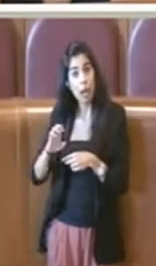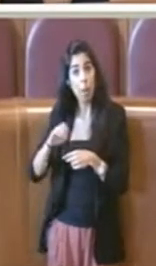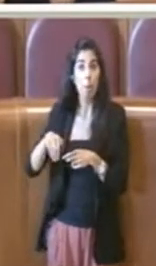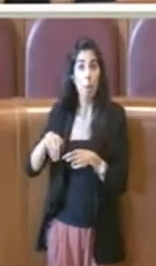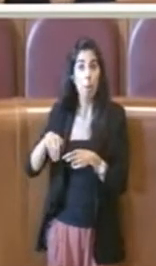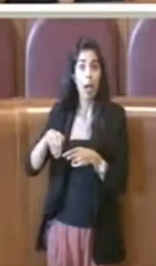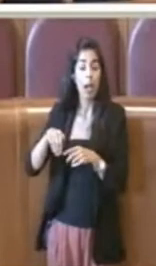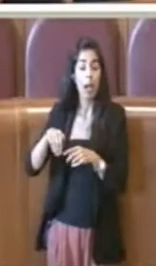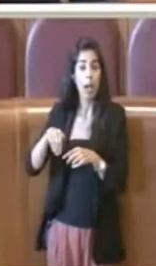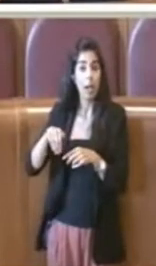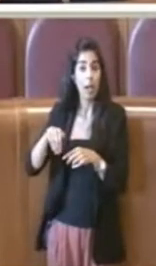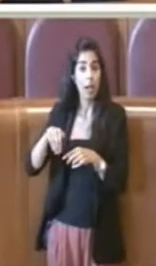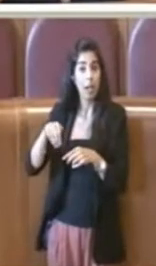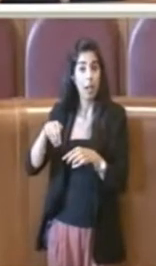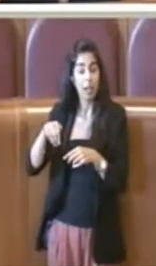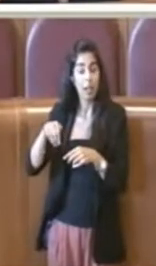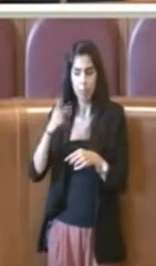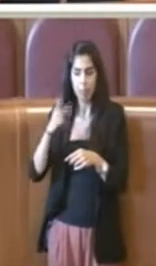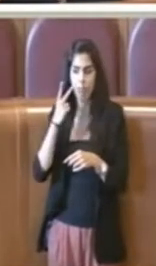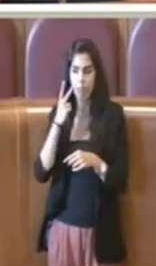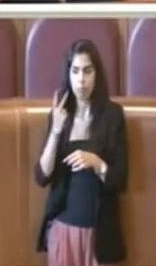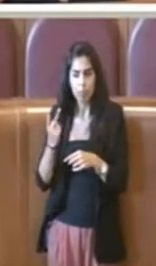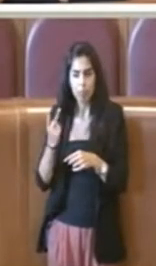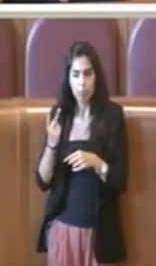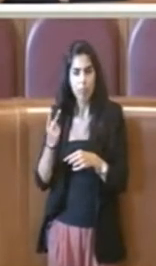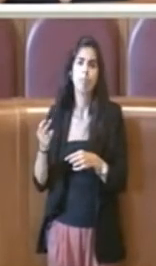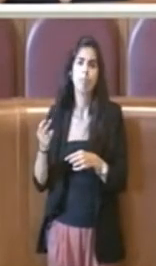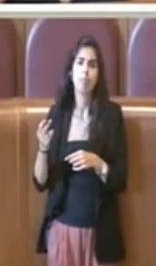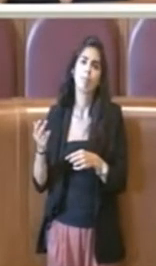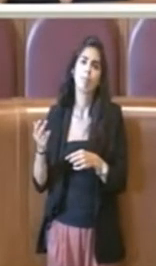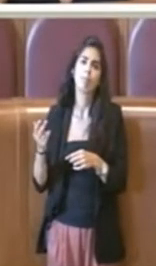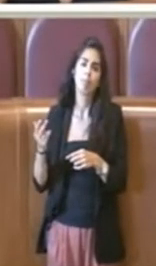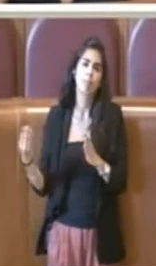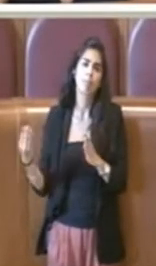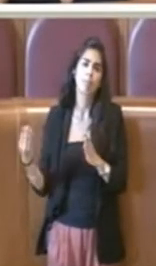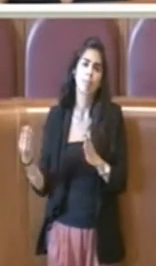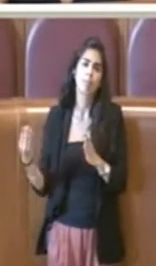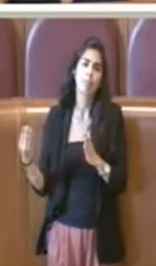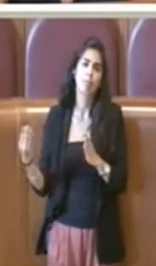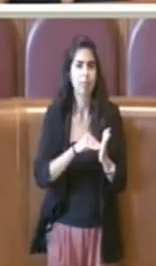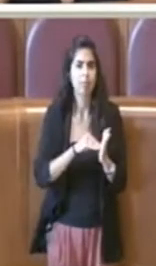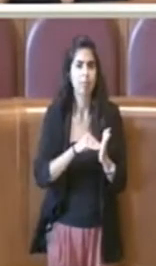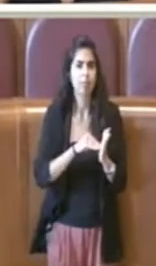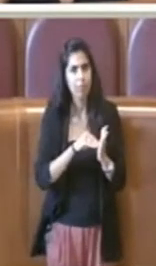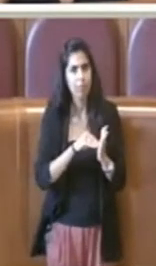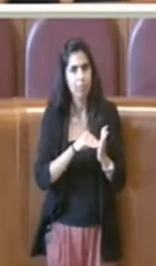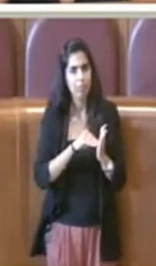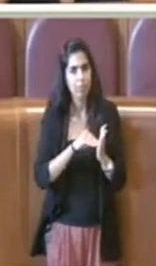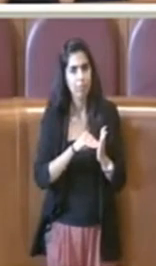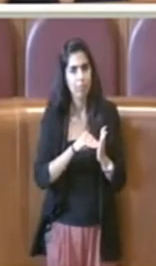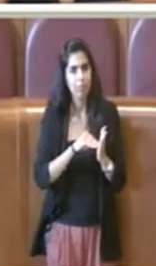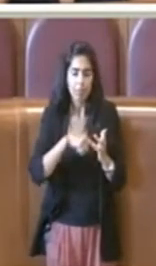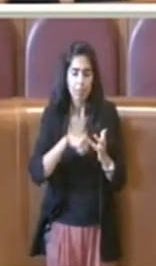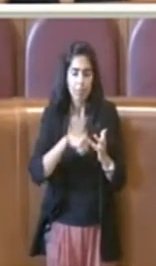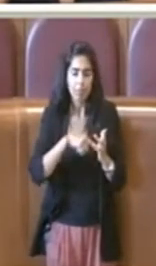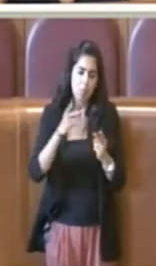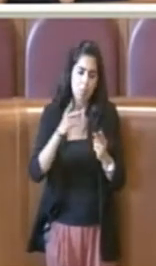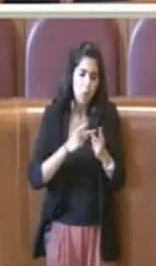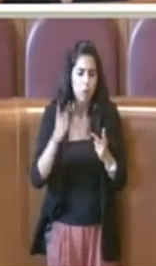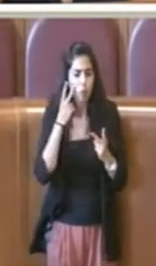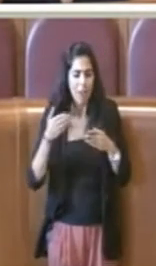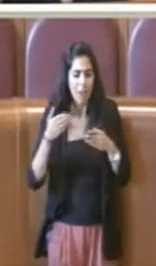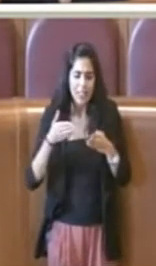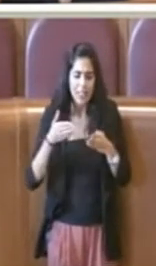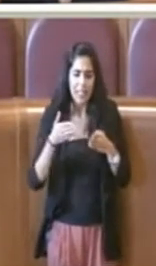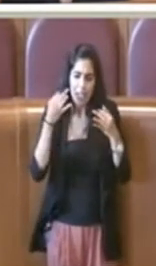questo DPCM e abbiamo, come dire, cercato il percorso